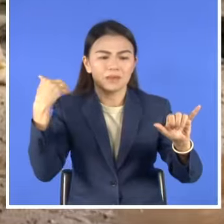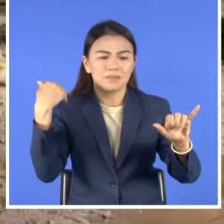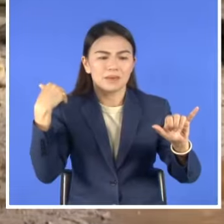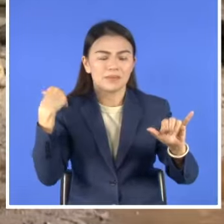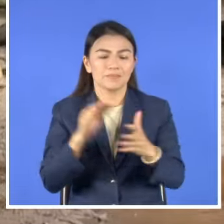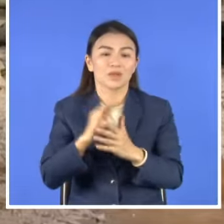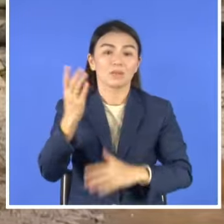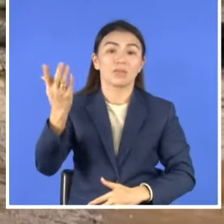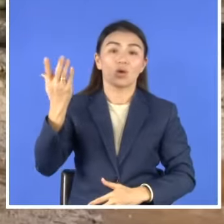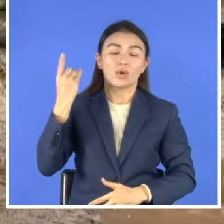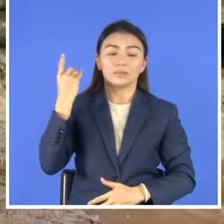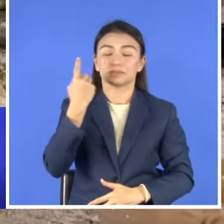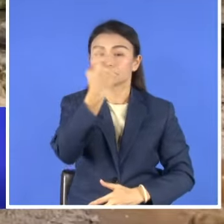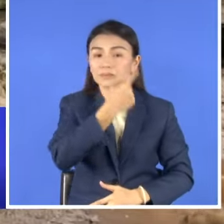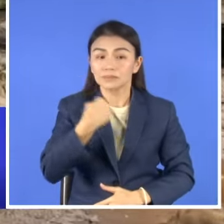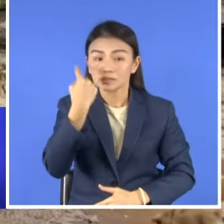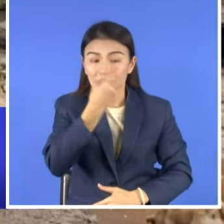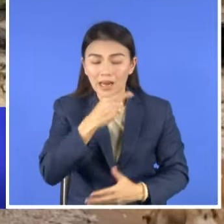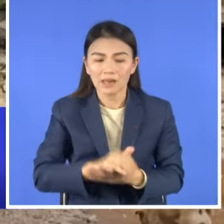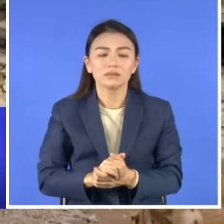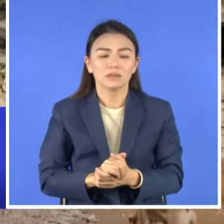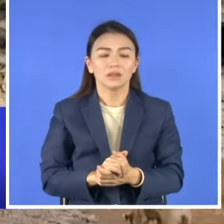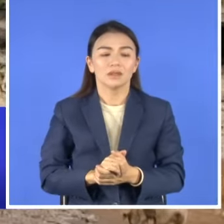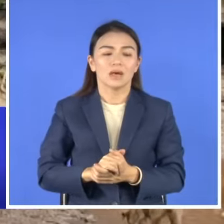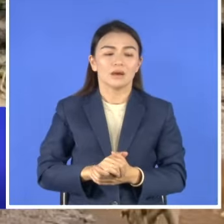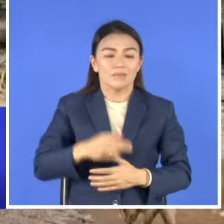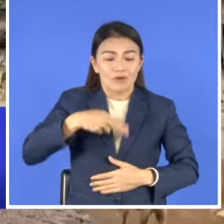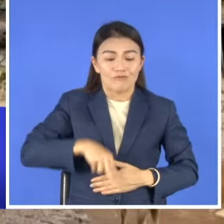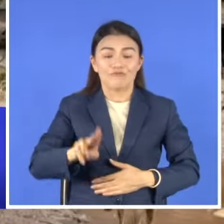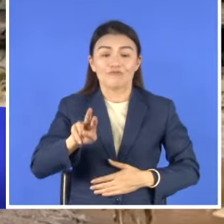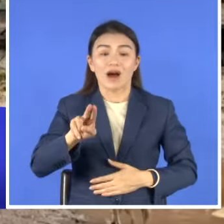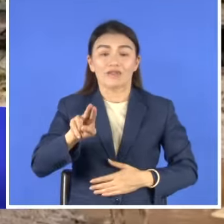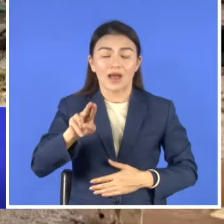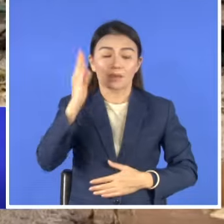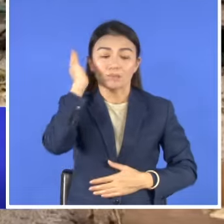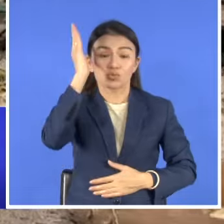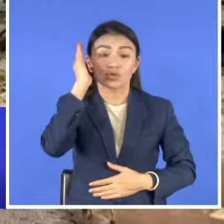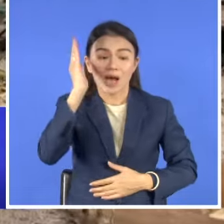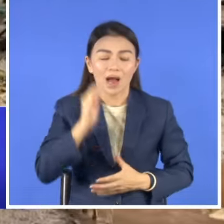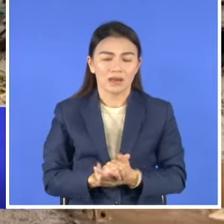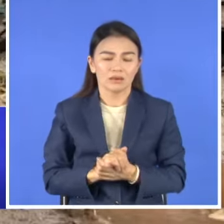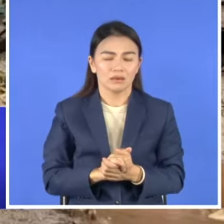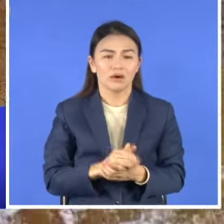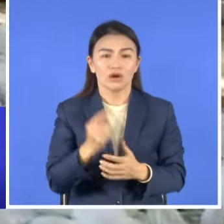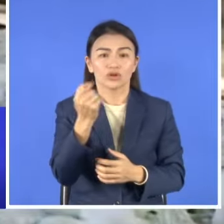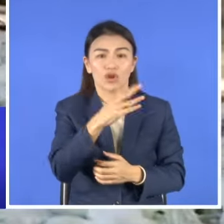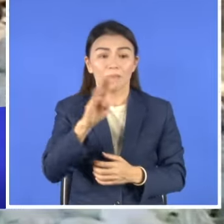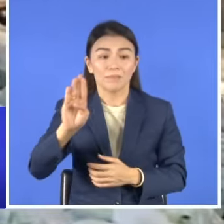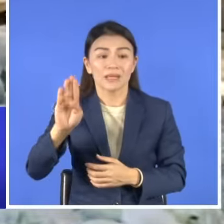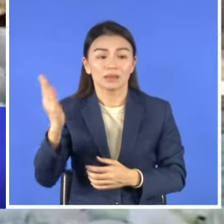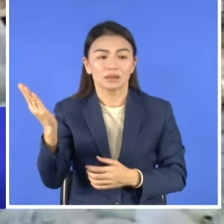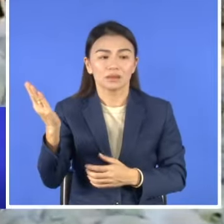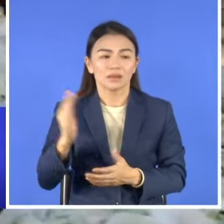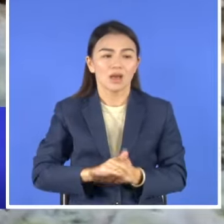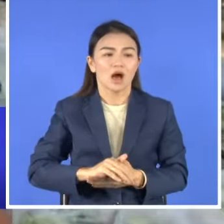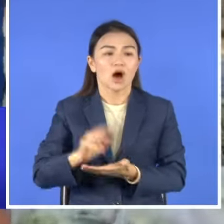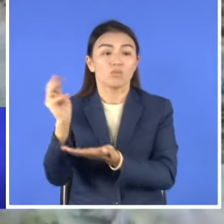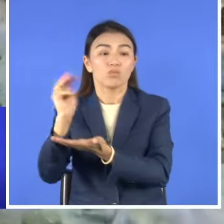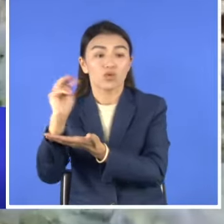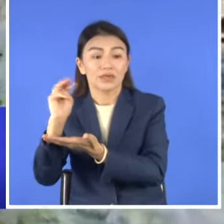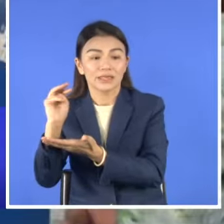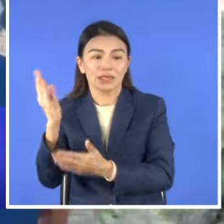ท็อปคุณบินเอ่อคุณท็อปบินบนิและคุณไททเอกพันธ์บนินะคะก็ไปพร้อมกับทางอาสาสมัครมูลธิร่วม